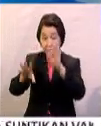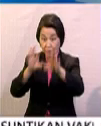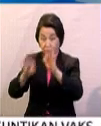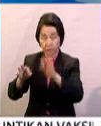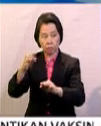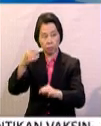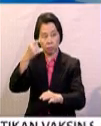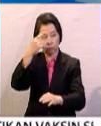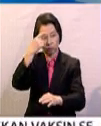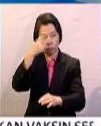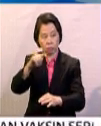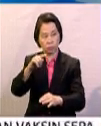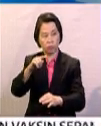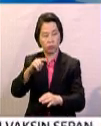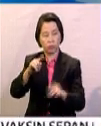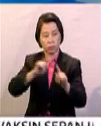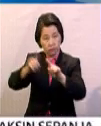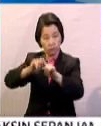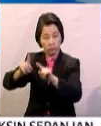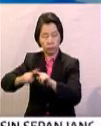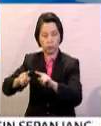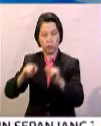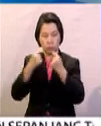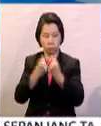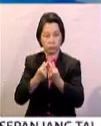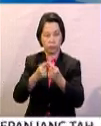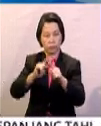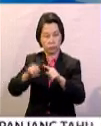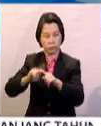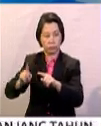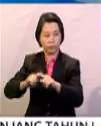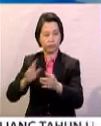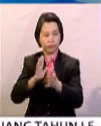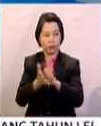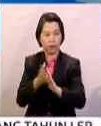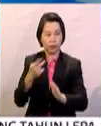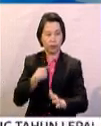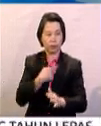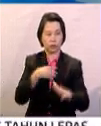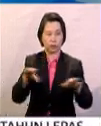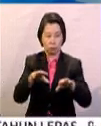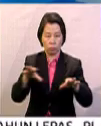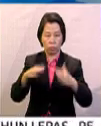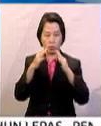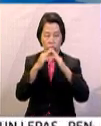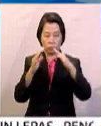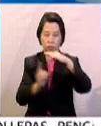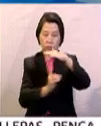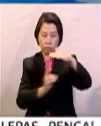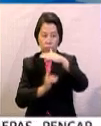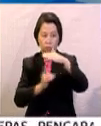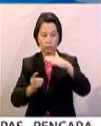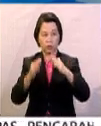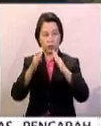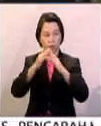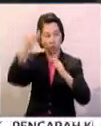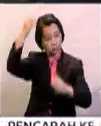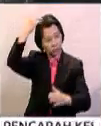bagi different ataupun kumpulannya berbeza ni. Jadi kita wujudkan dasar rumah Selangor